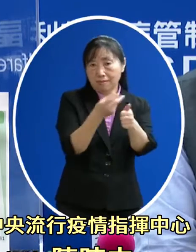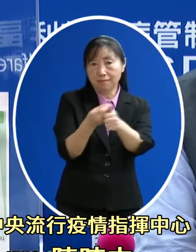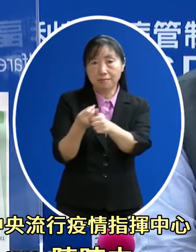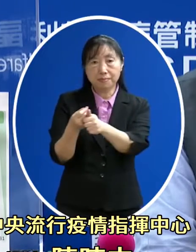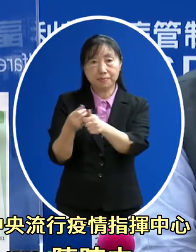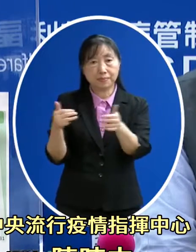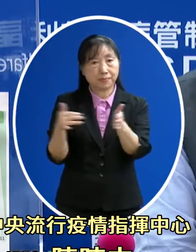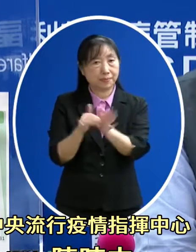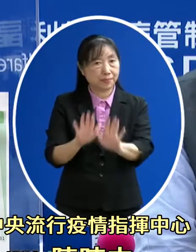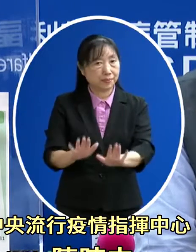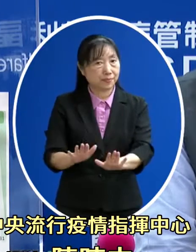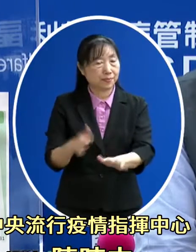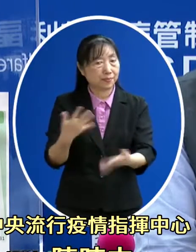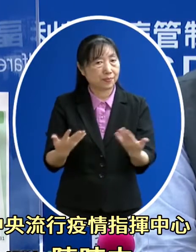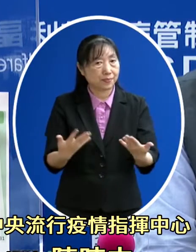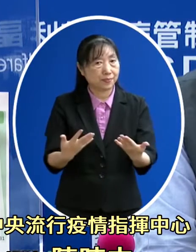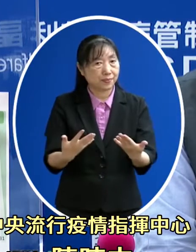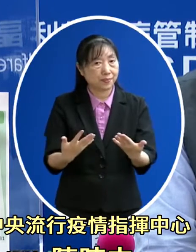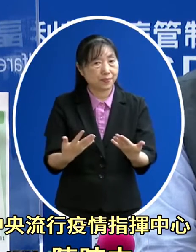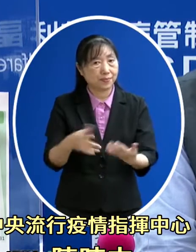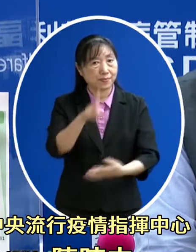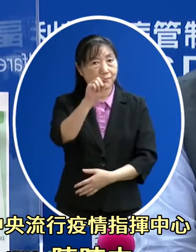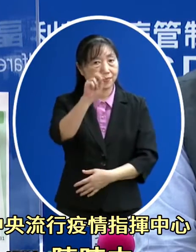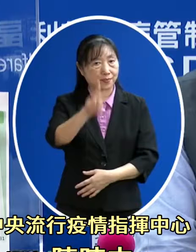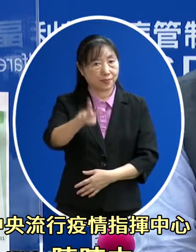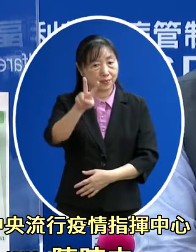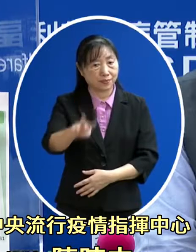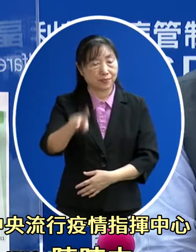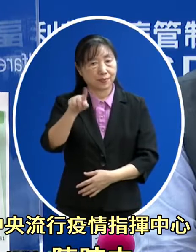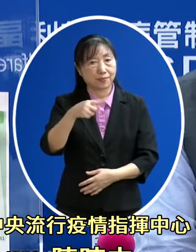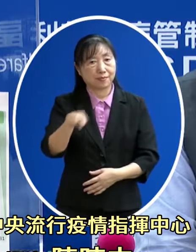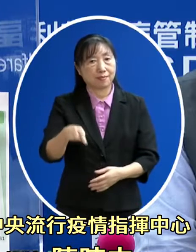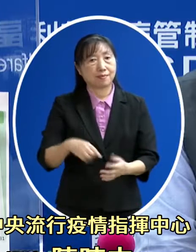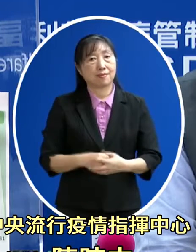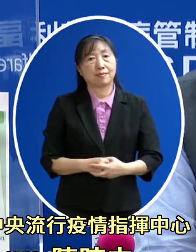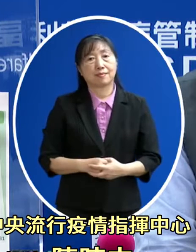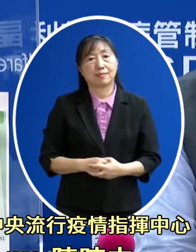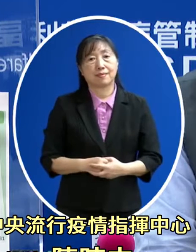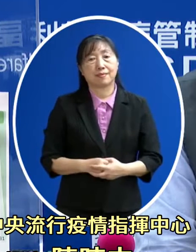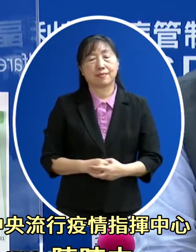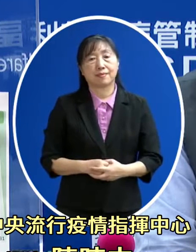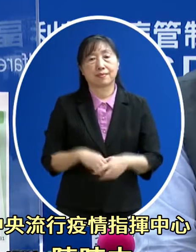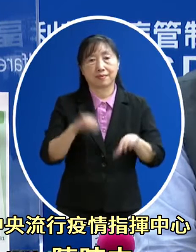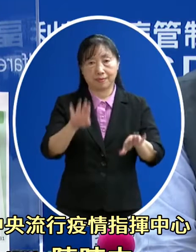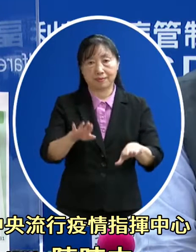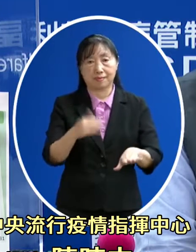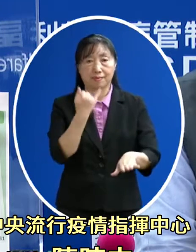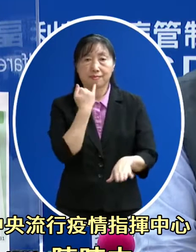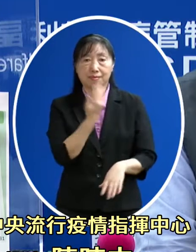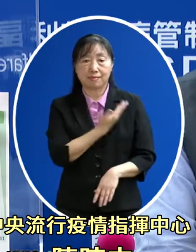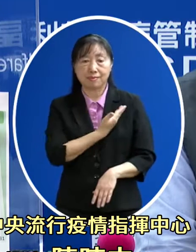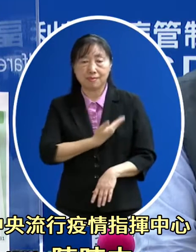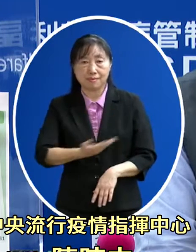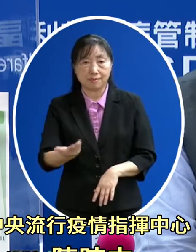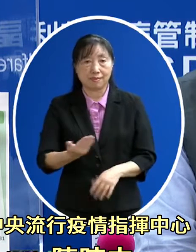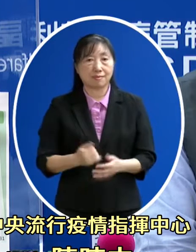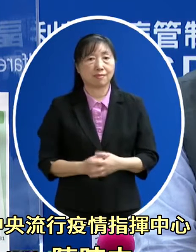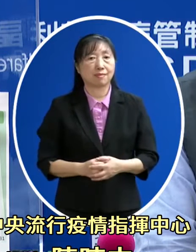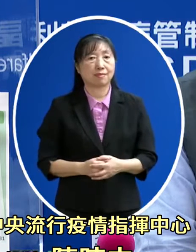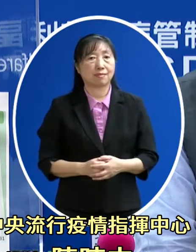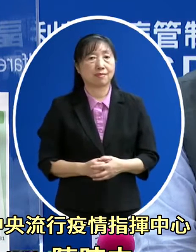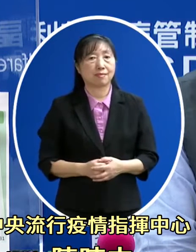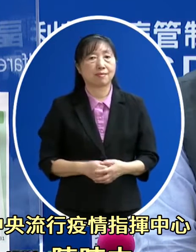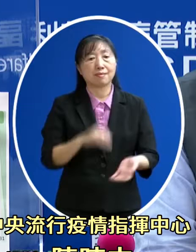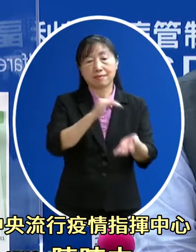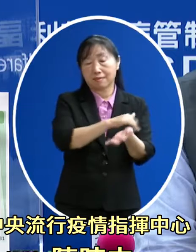到今天为止，大概打了12000人左右。好，那我们现在开放等于是第